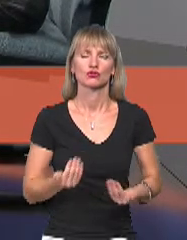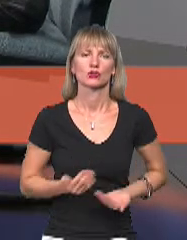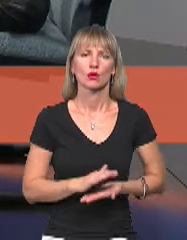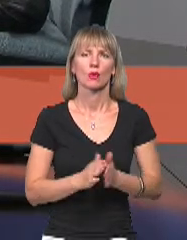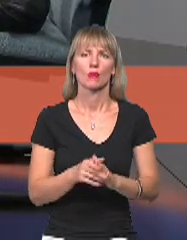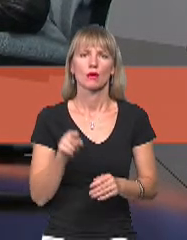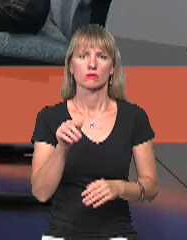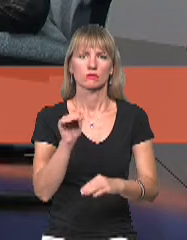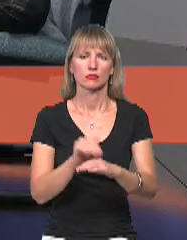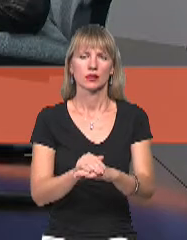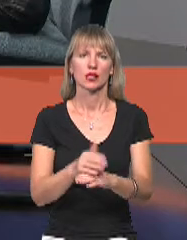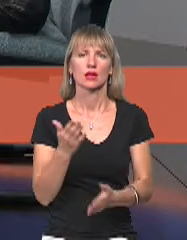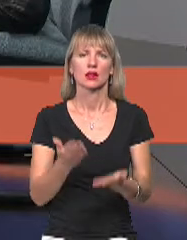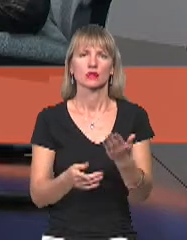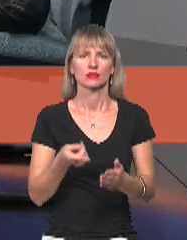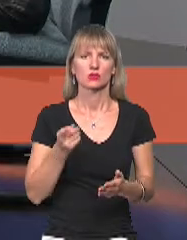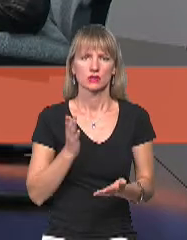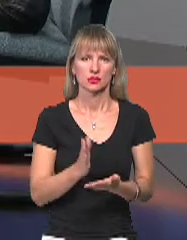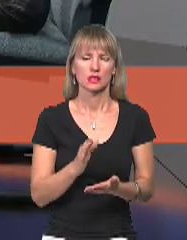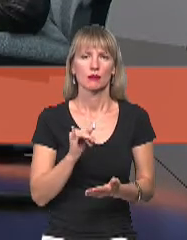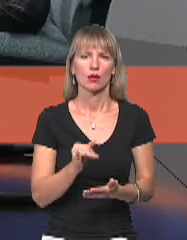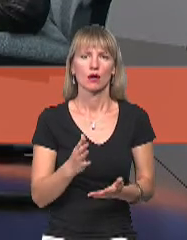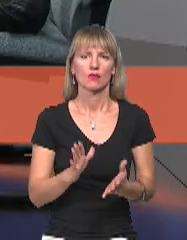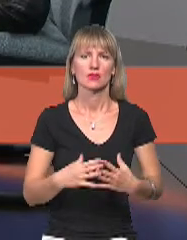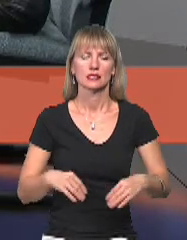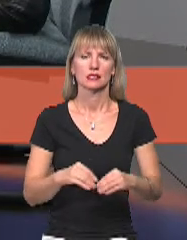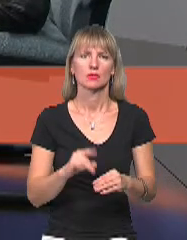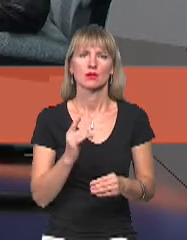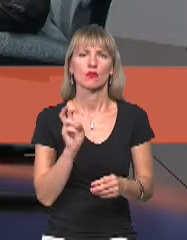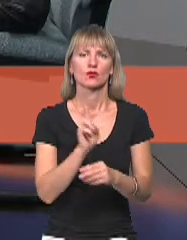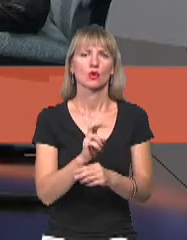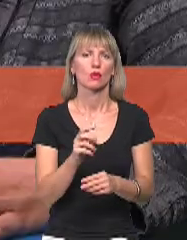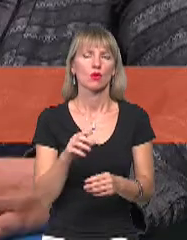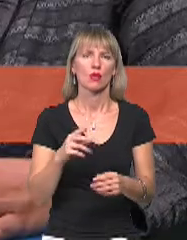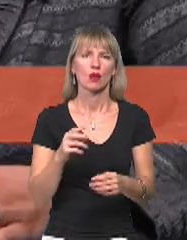першими виявляти, якщо є негаразди в сім'ї. Дитина не ходить в школу, дитина побита.